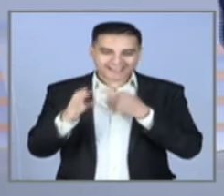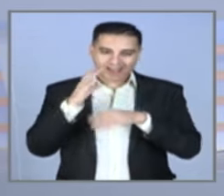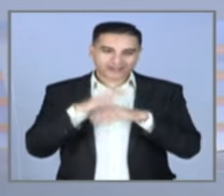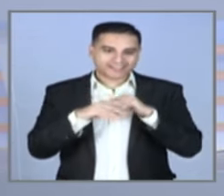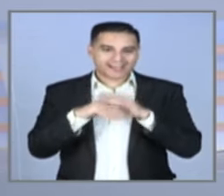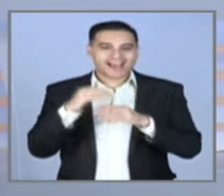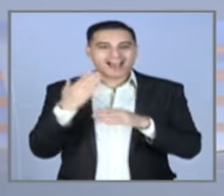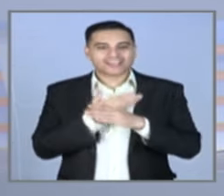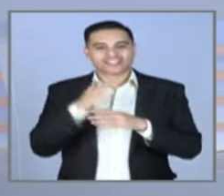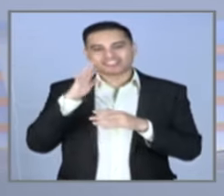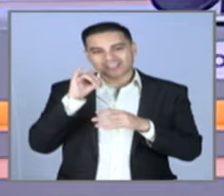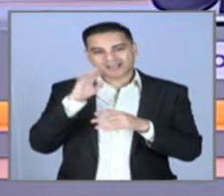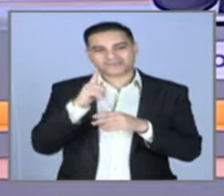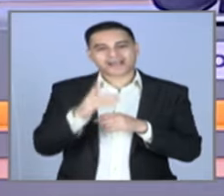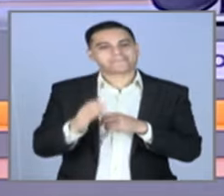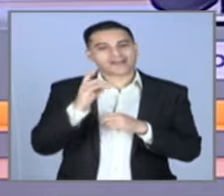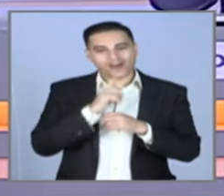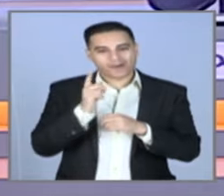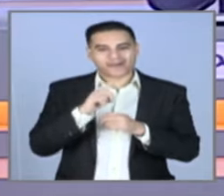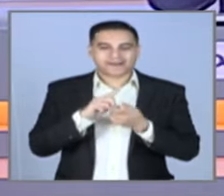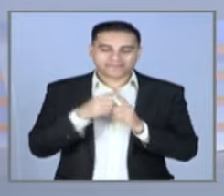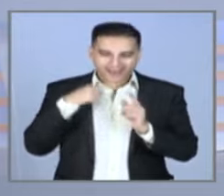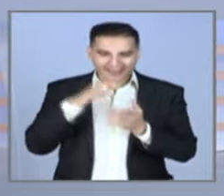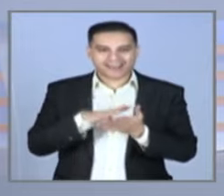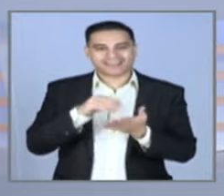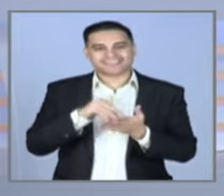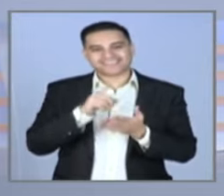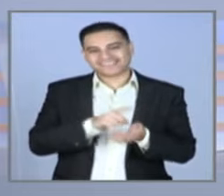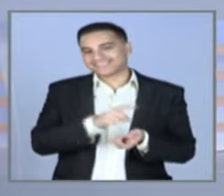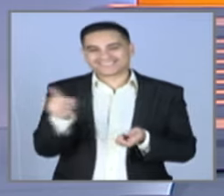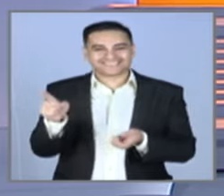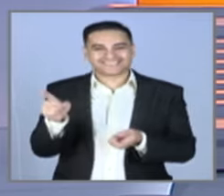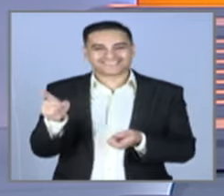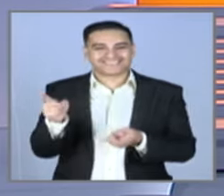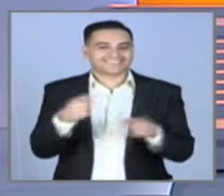آه علشان شمس ما جاوبتش. لا أنا هبتدي بأندلوس.